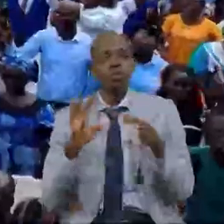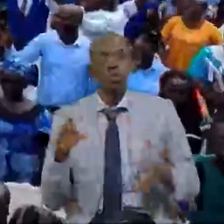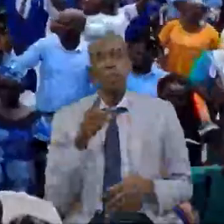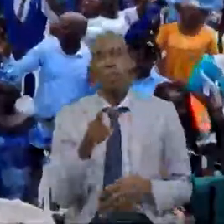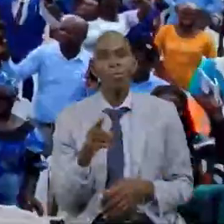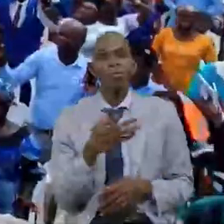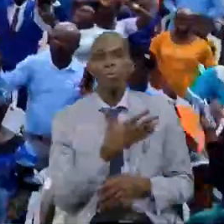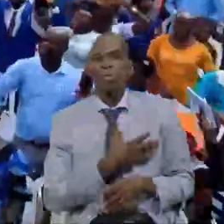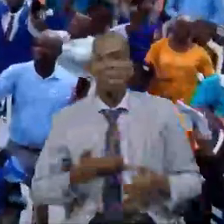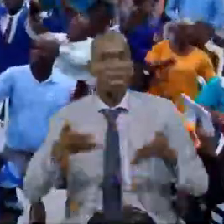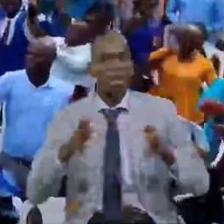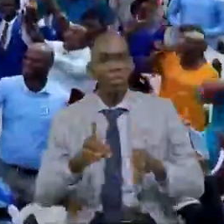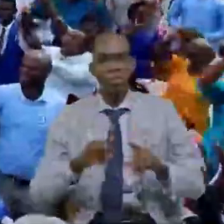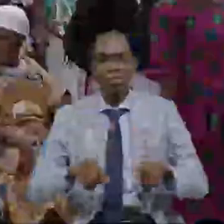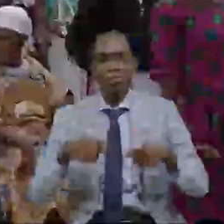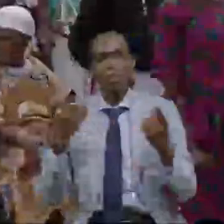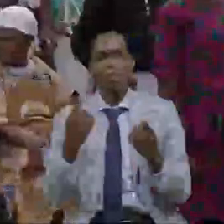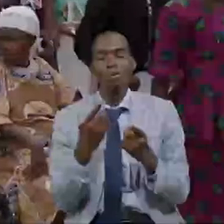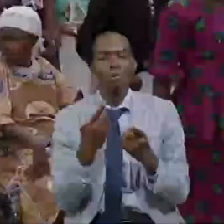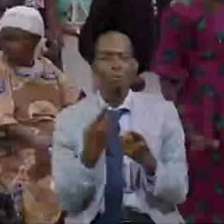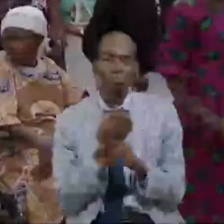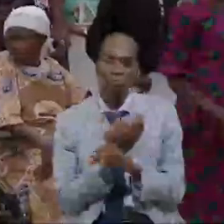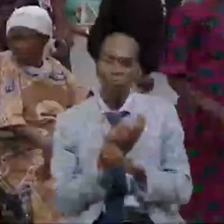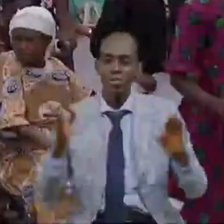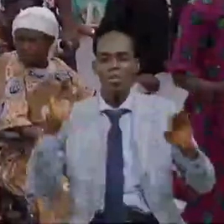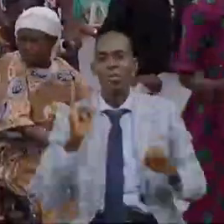délier et il vous laissera aller libre.